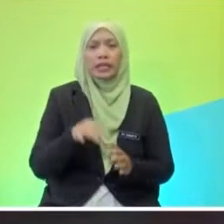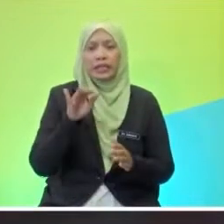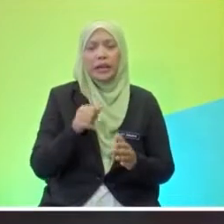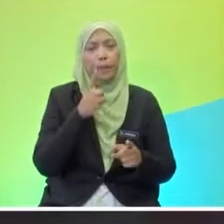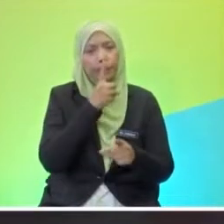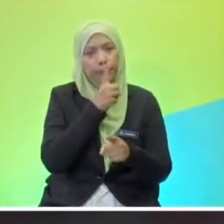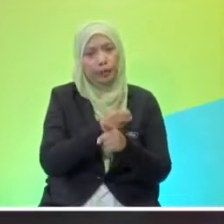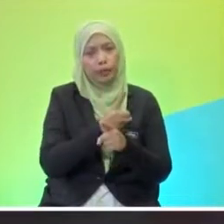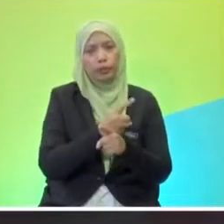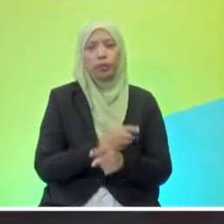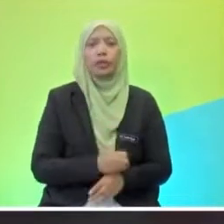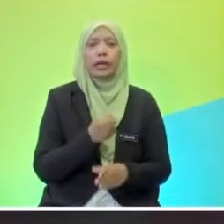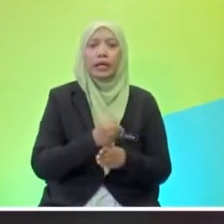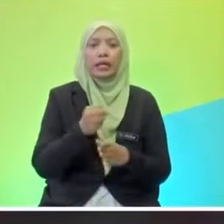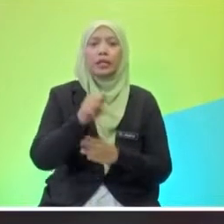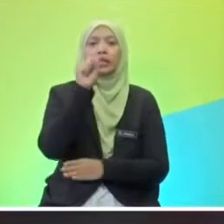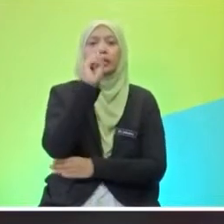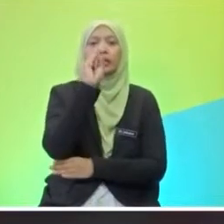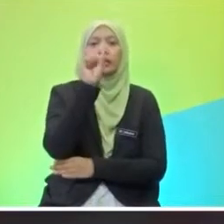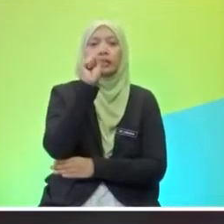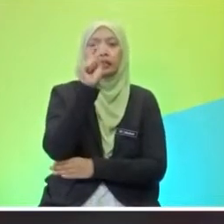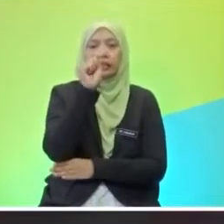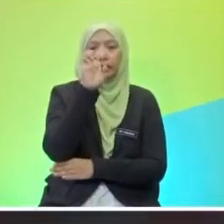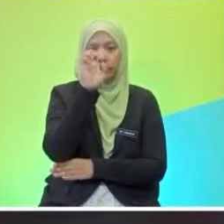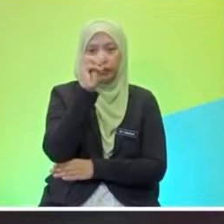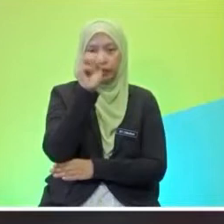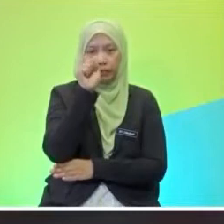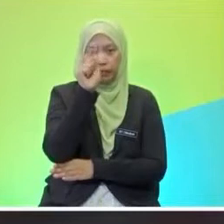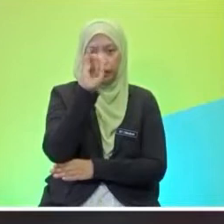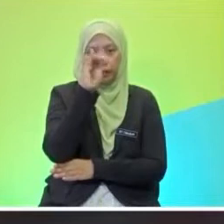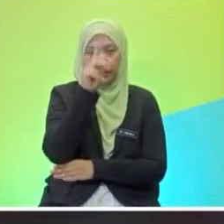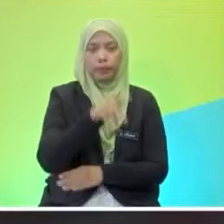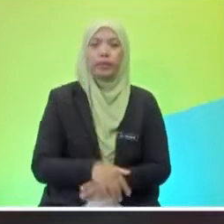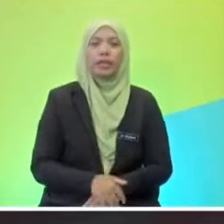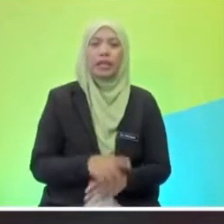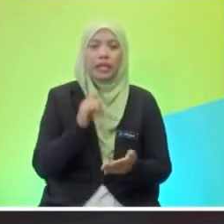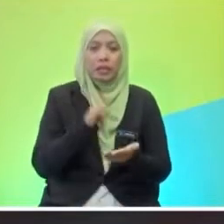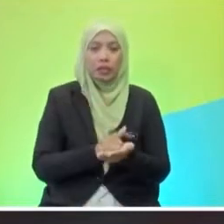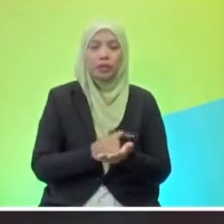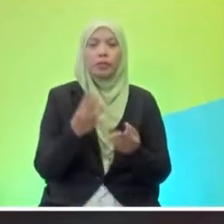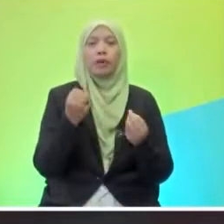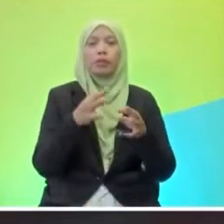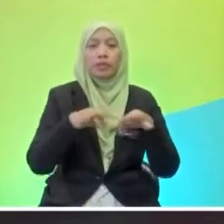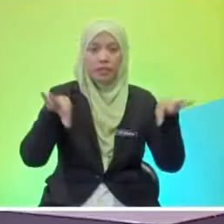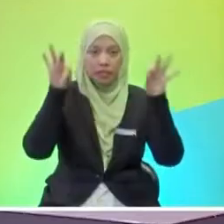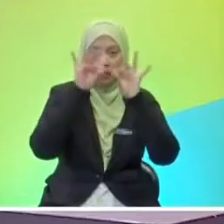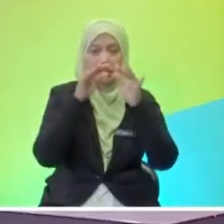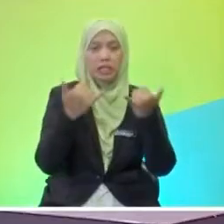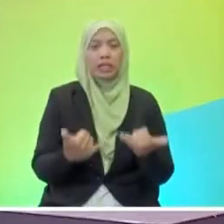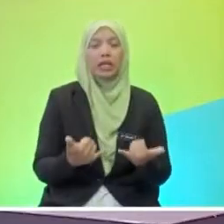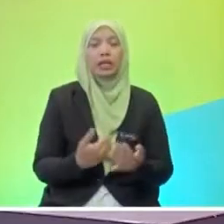menguruskan sisa pejal kan sekarang oke baik